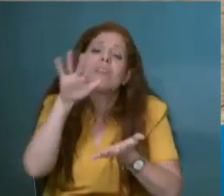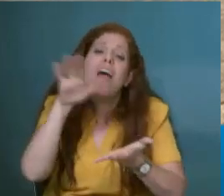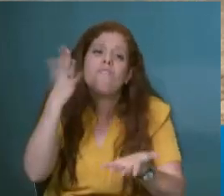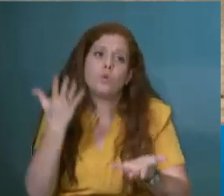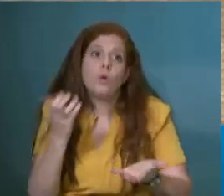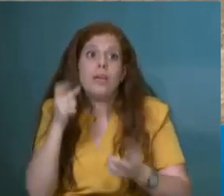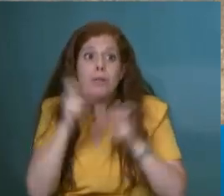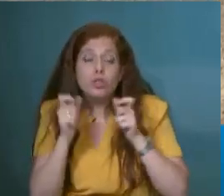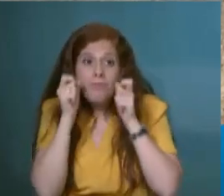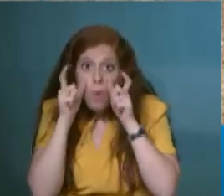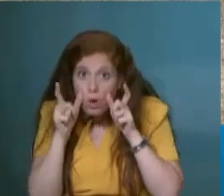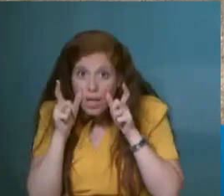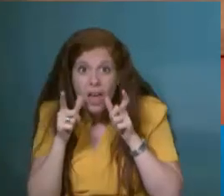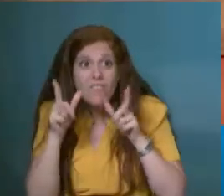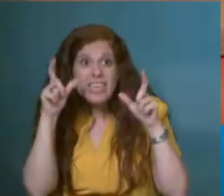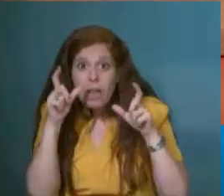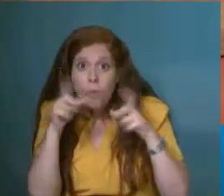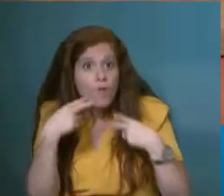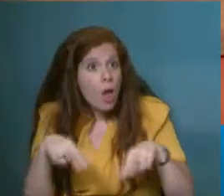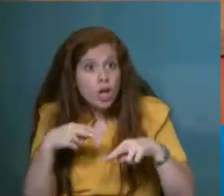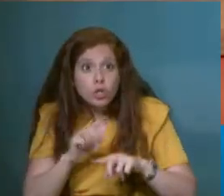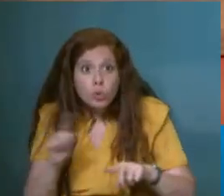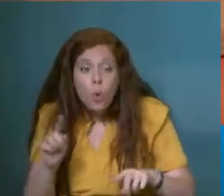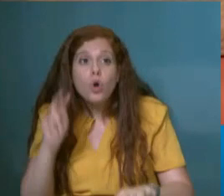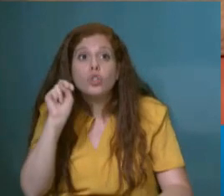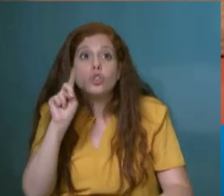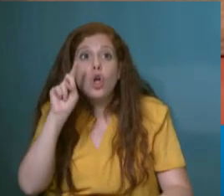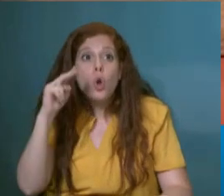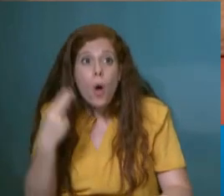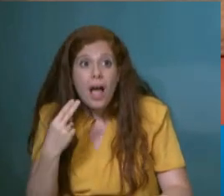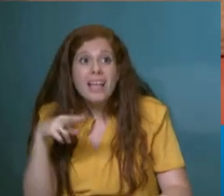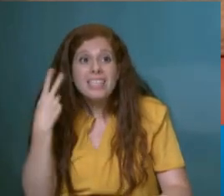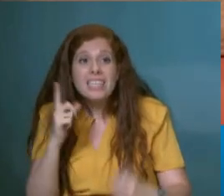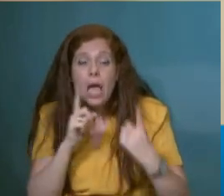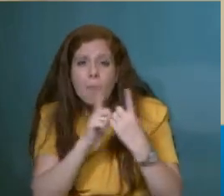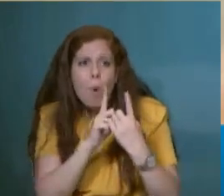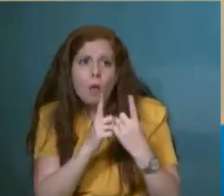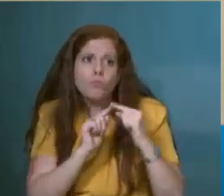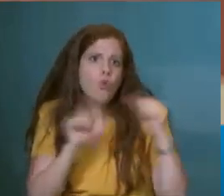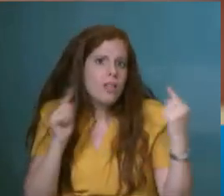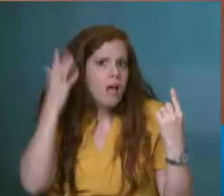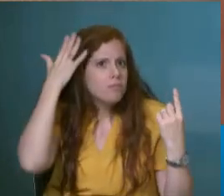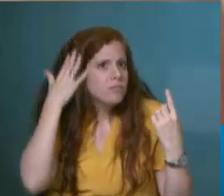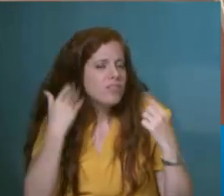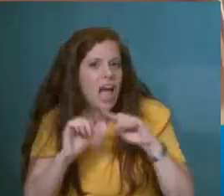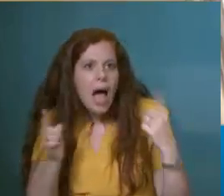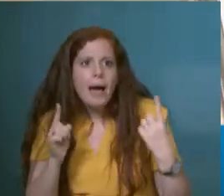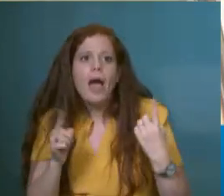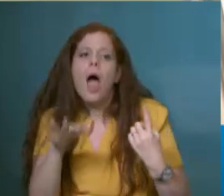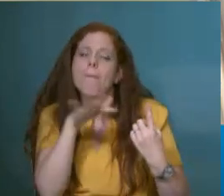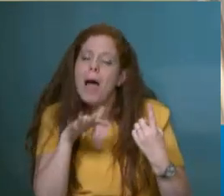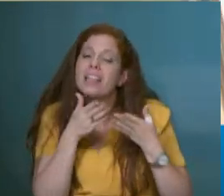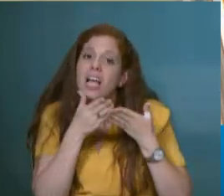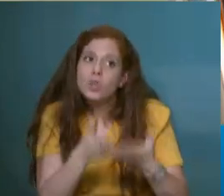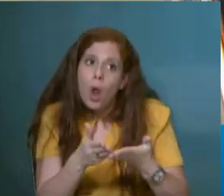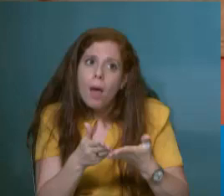העיניים ויצלמו ולא יחששו, כשנוגה תהיה מולם, שונה, בצבע שיער אחר, המערכת תעזור להם ותוביל